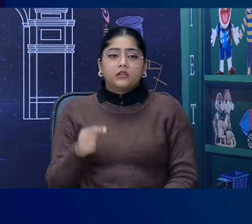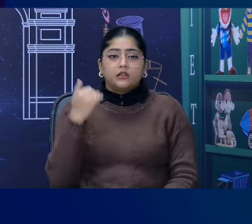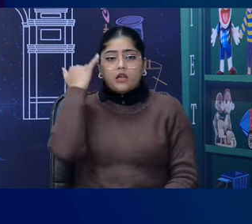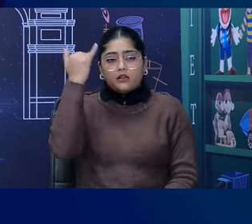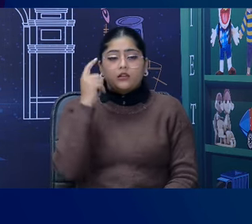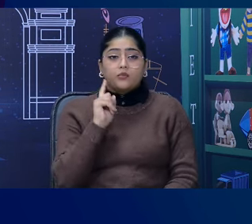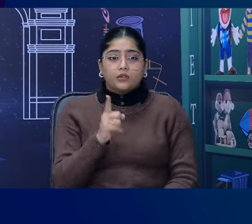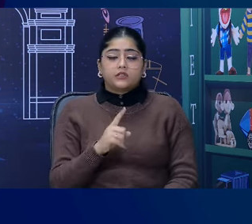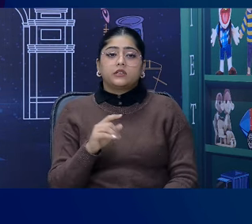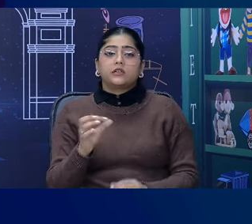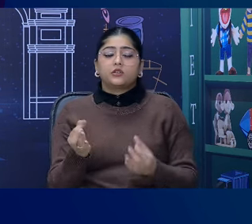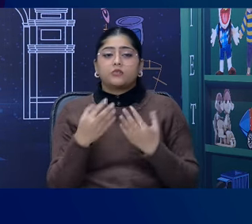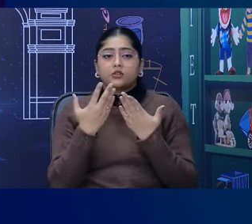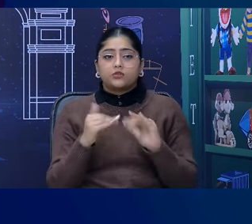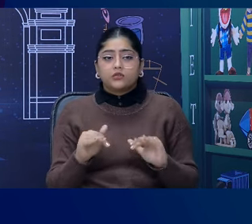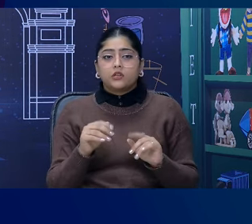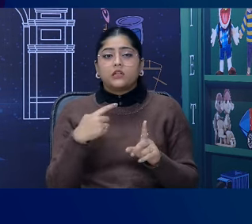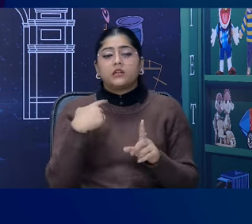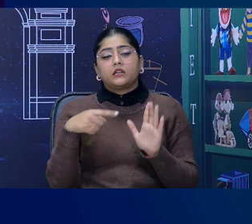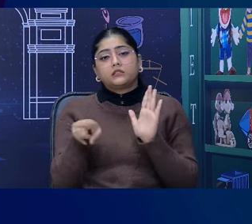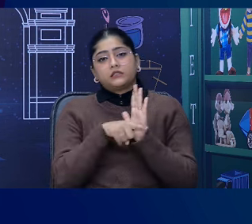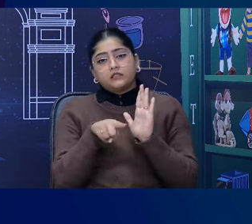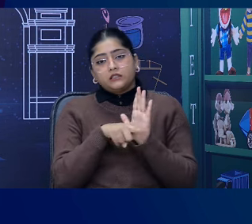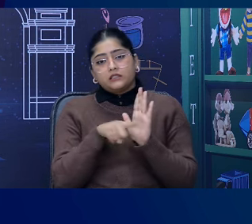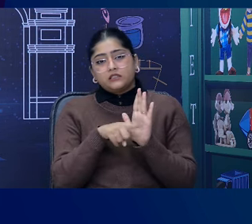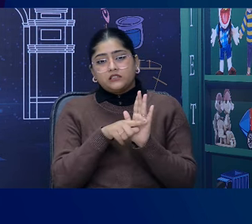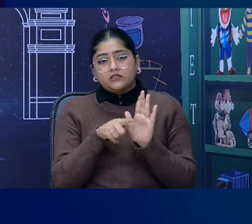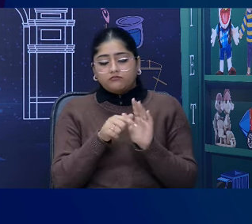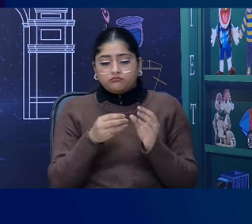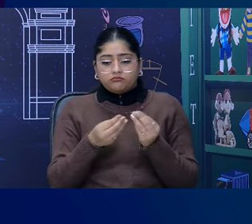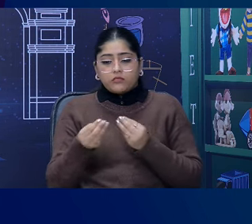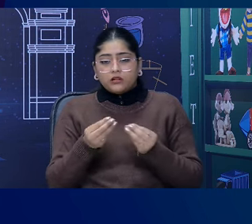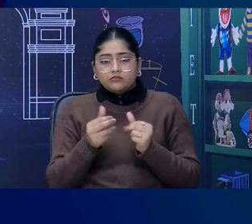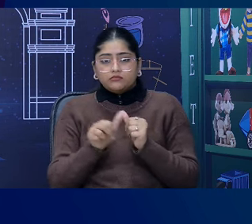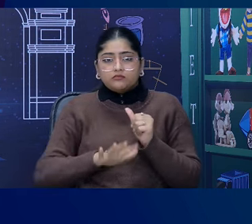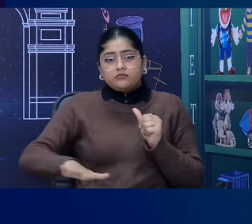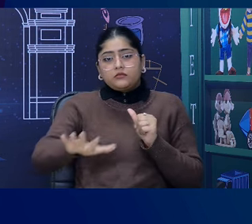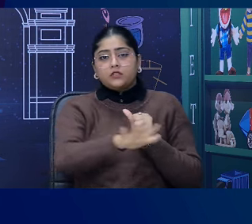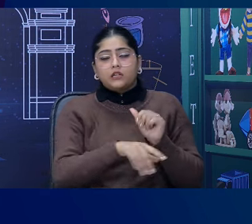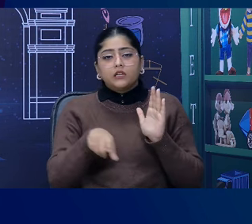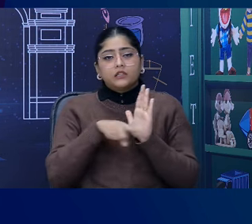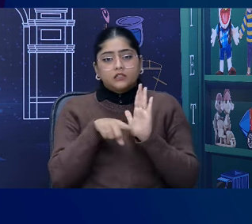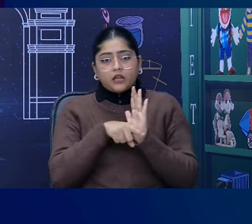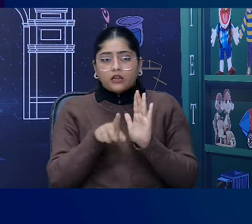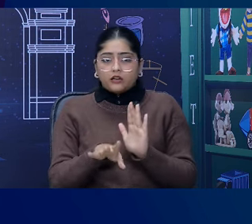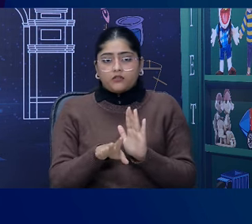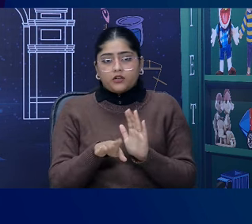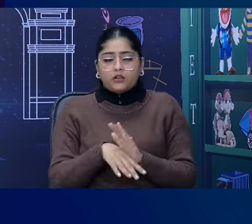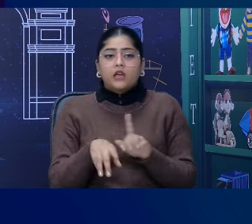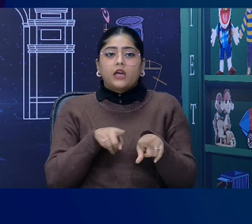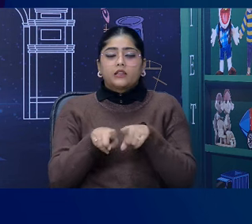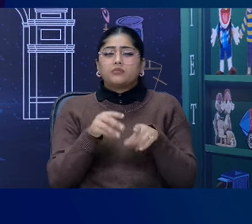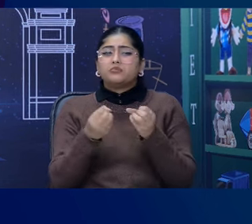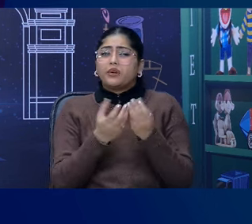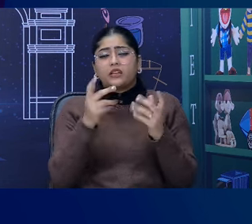चिल्ड्रन विद डिसेबिलिटीज के लिए जो नेगेटिविटी है और उनके आसपास बहुत ज्यादा है हम क्योंकि अभी भी बहुत से लोग हैं जिनको अवेयरनेस